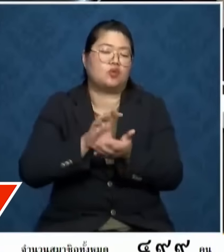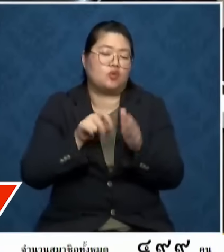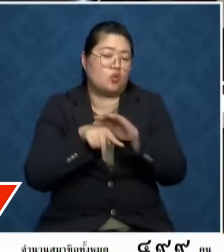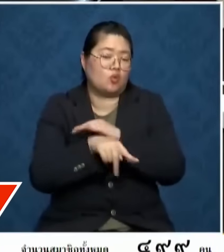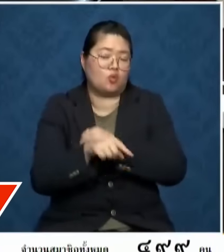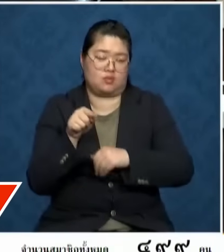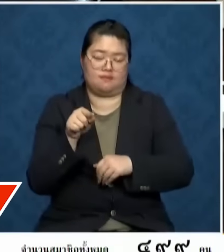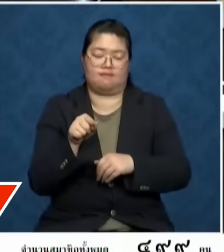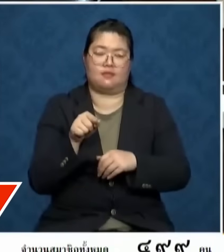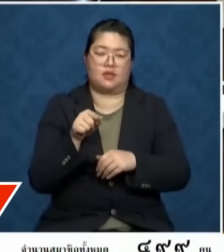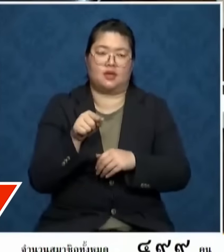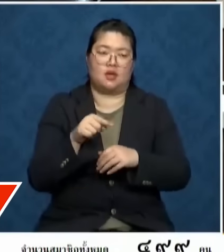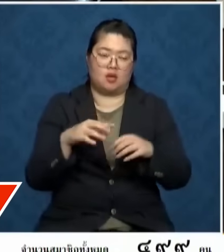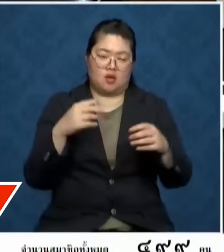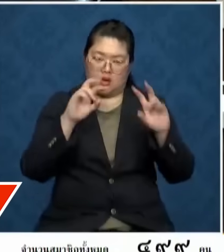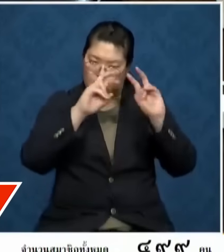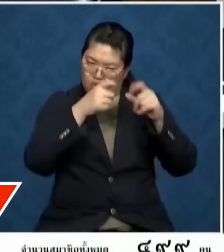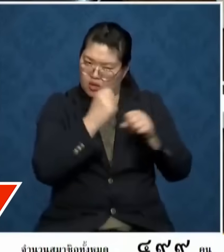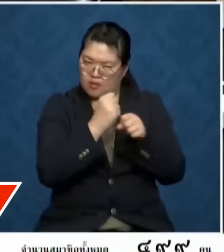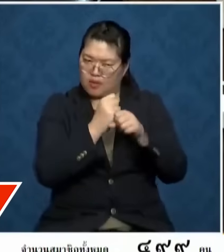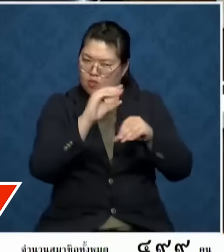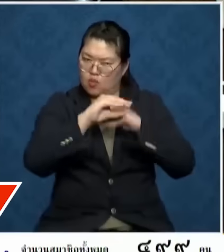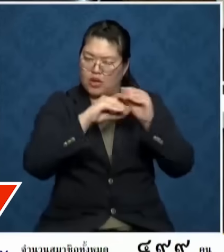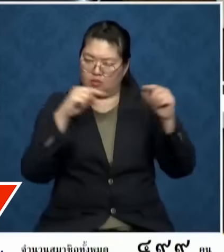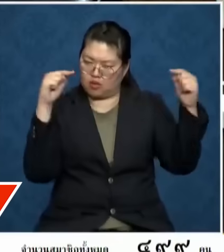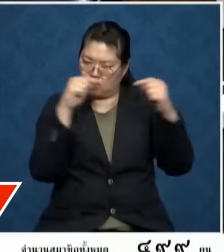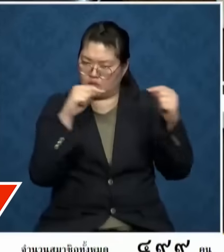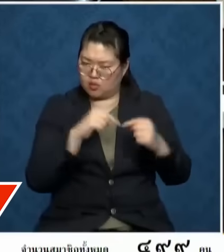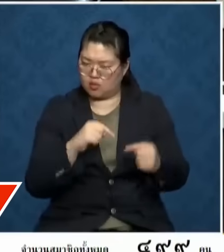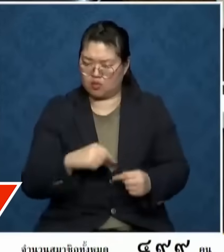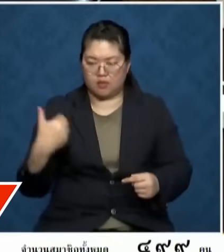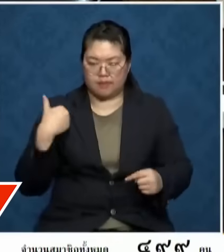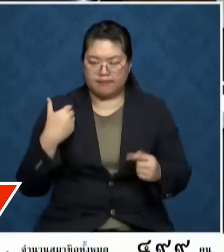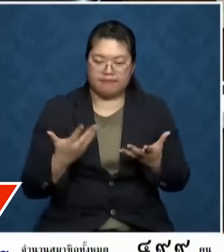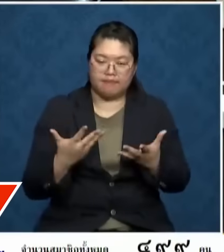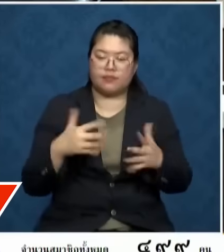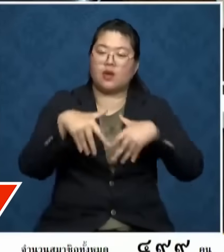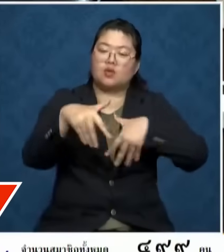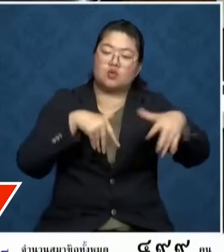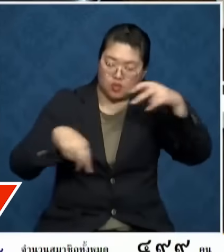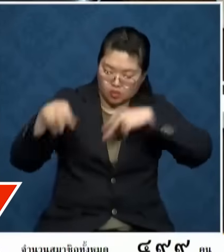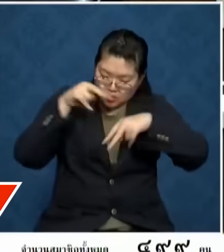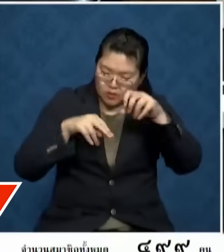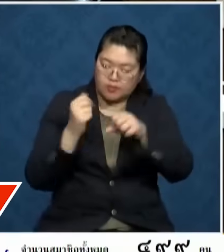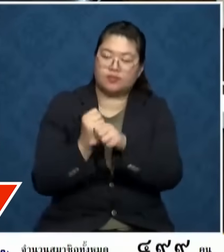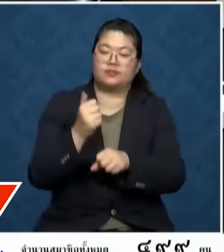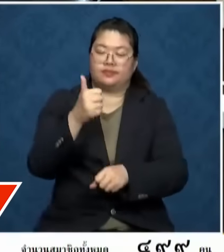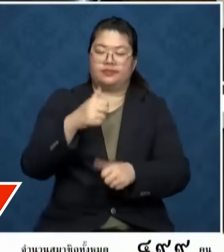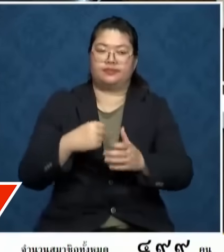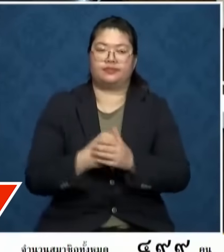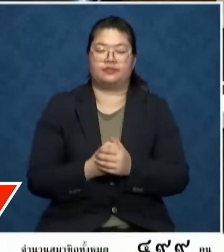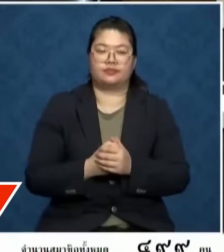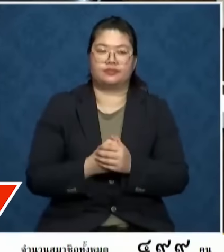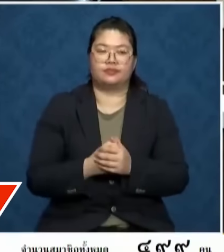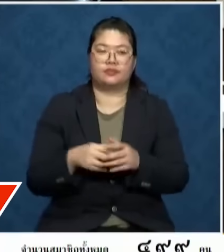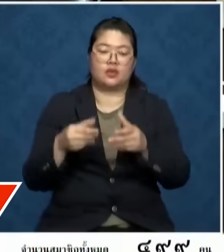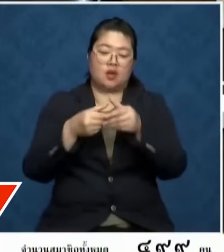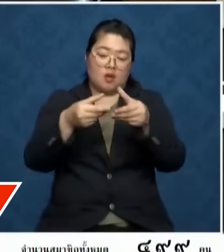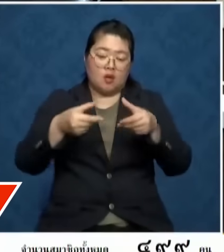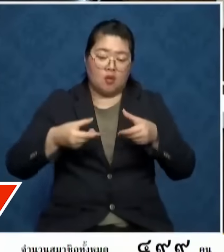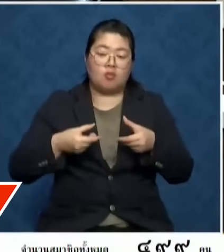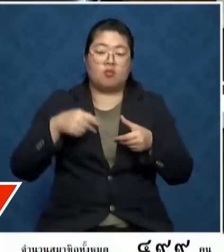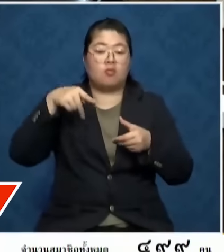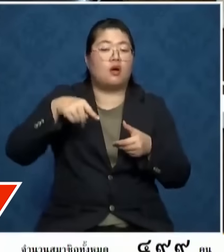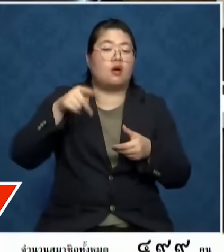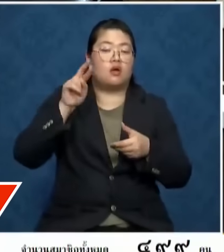น่ะมันตรงกันหรือไม่นะครับดังนั้นในเรื่องของพระราชบัญญัตินะครับร่างพระราชวัตทั้ง2